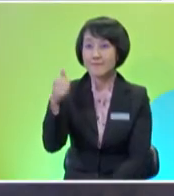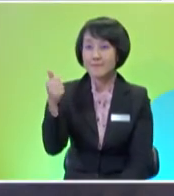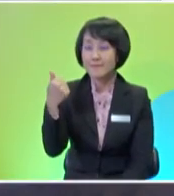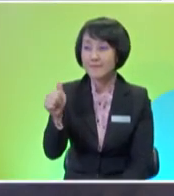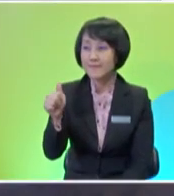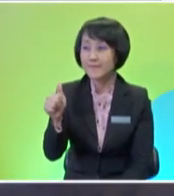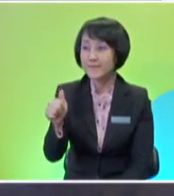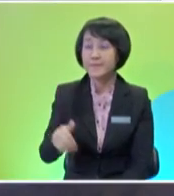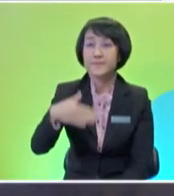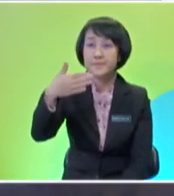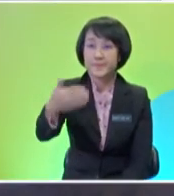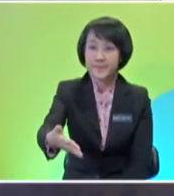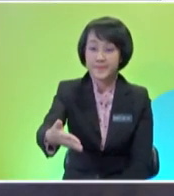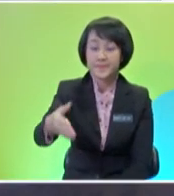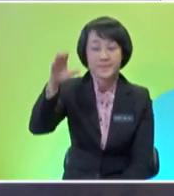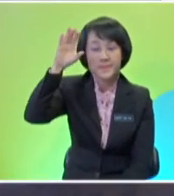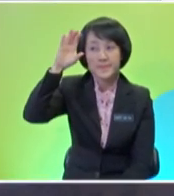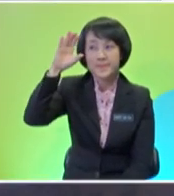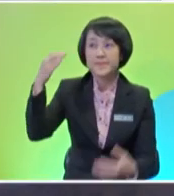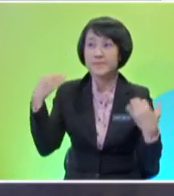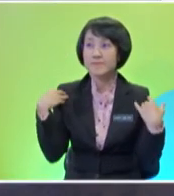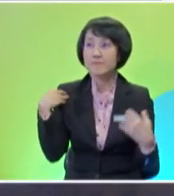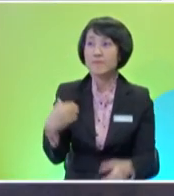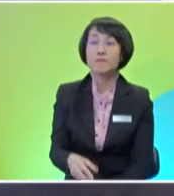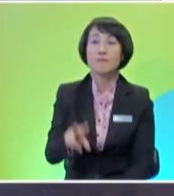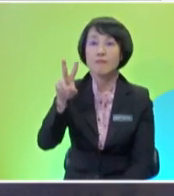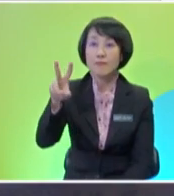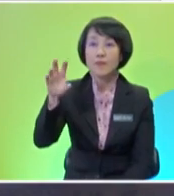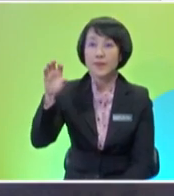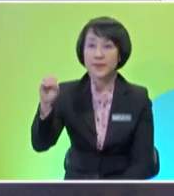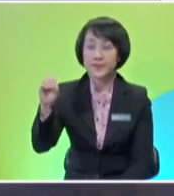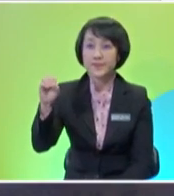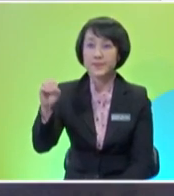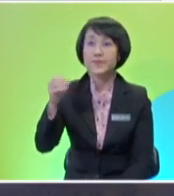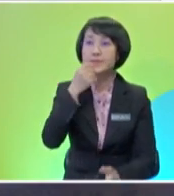depan Kristus cek gua ada Ada pensil oke